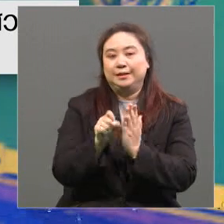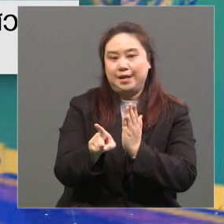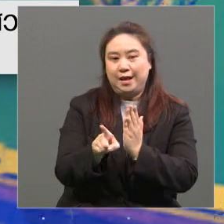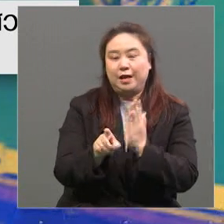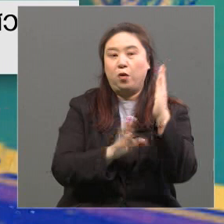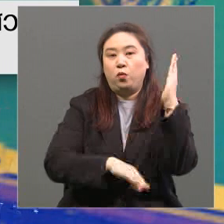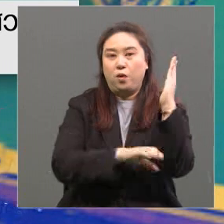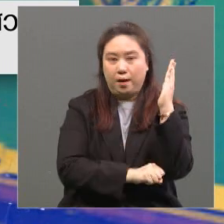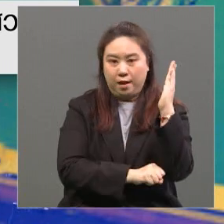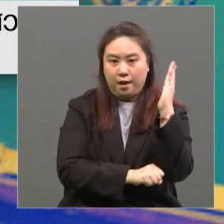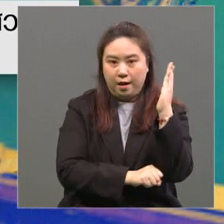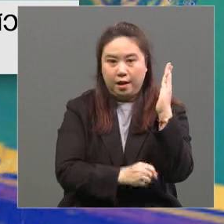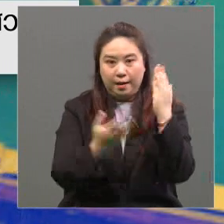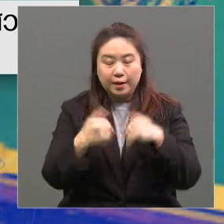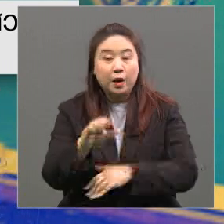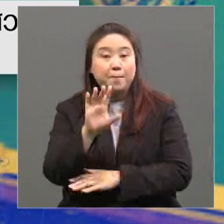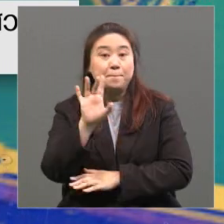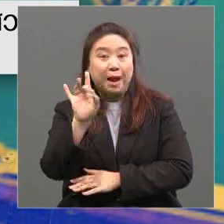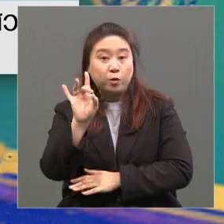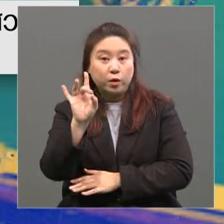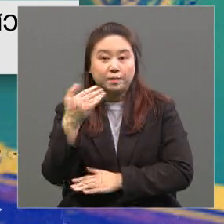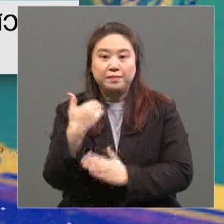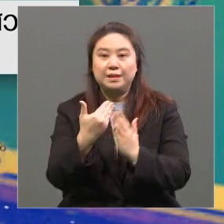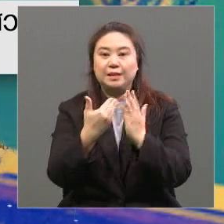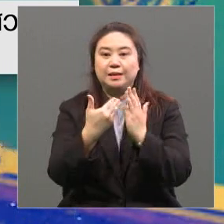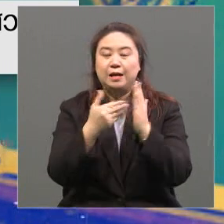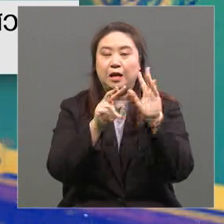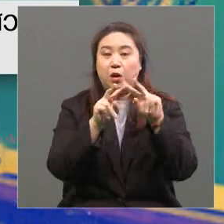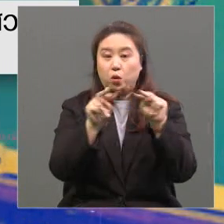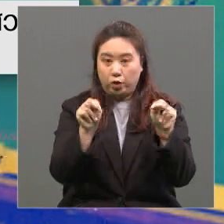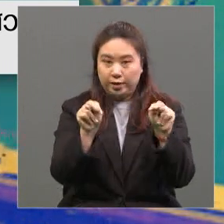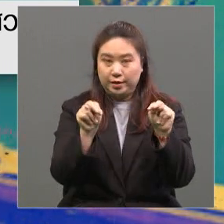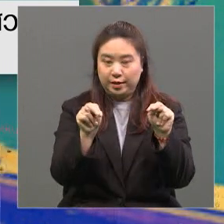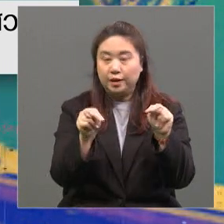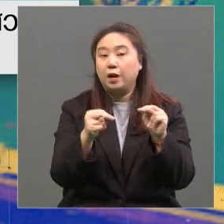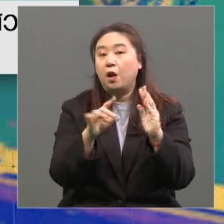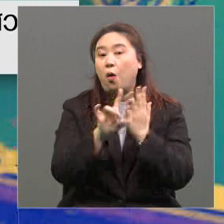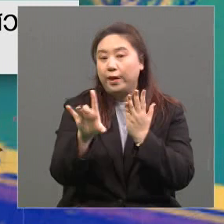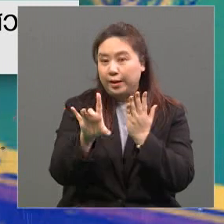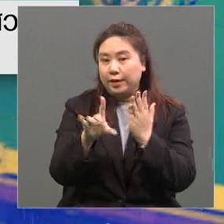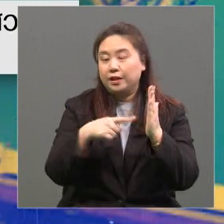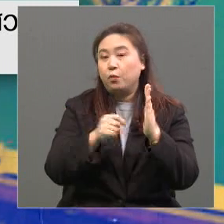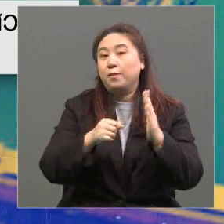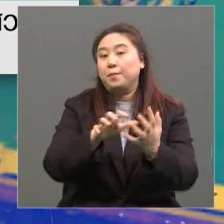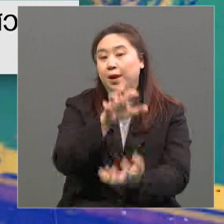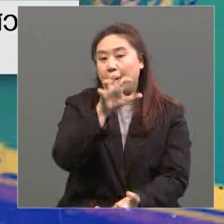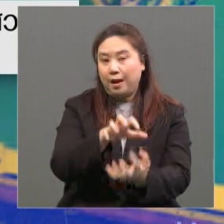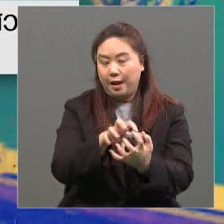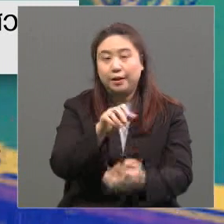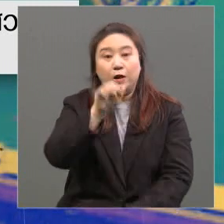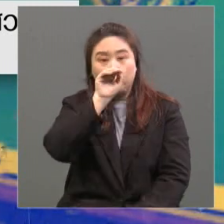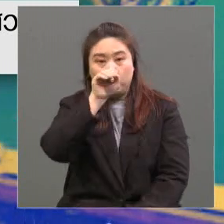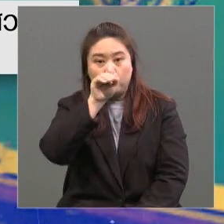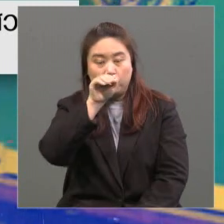รีสะเกษแล้วก็สงขลาจังหวัดที่มีส.ส.8คนมีอยู่4แห่งค่ะนนทบุรีร้อยเอ็ดสมุทรปราการแล้วก็สุรินทร์ส.